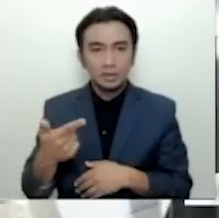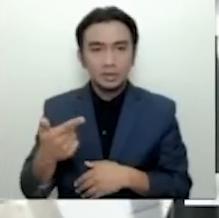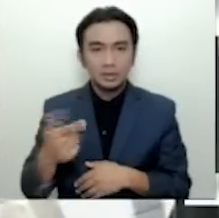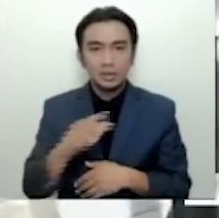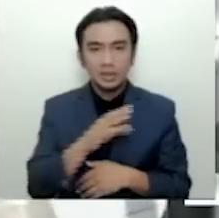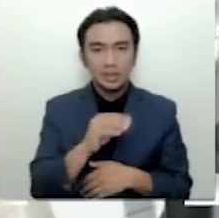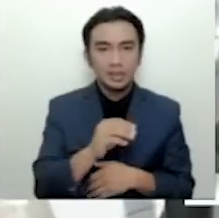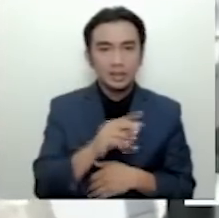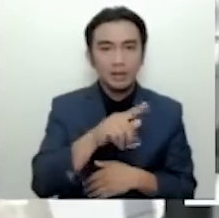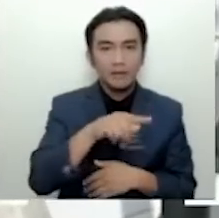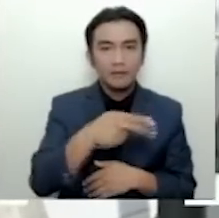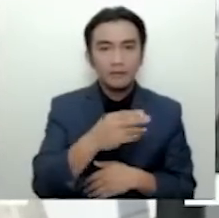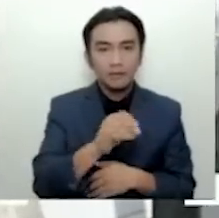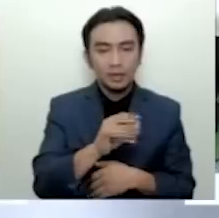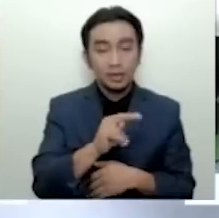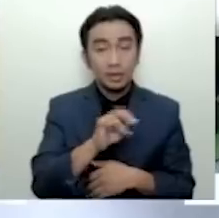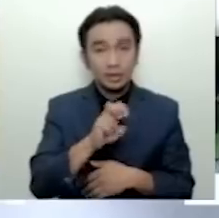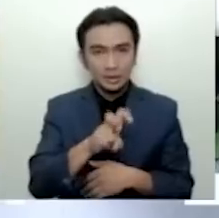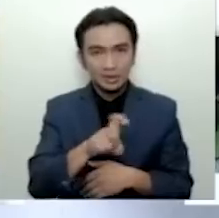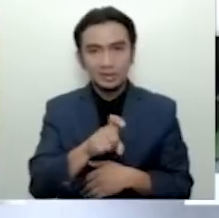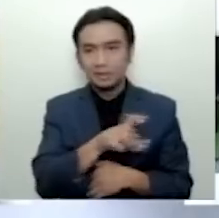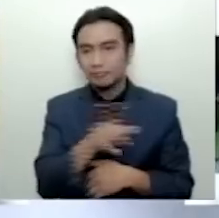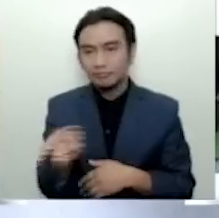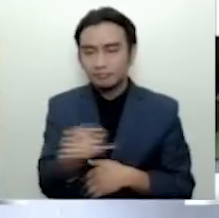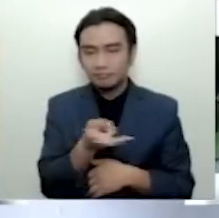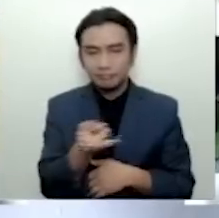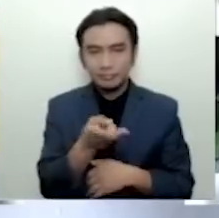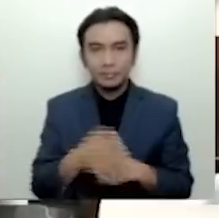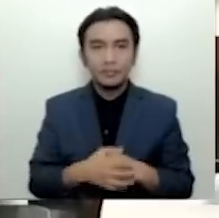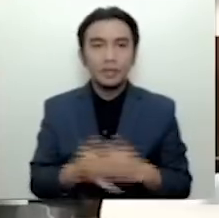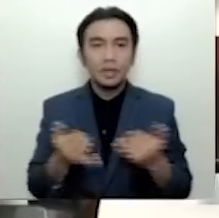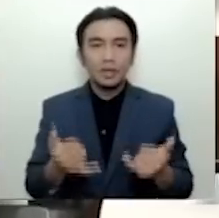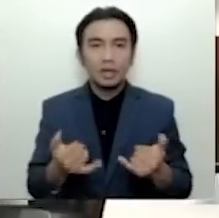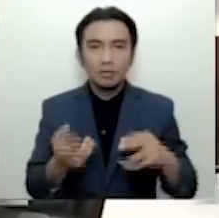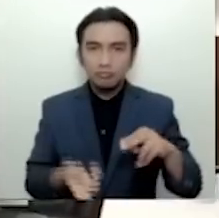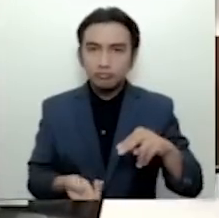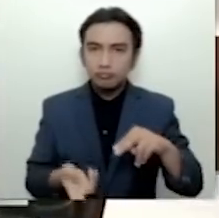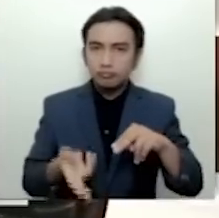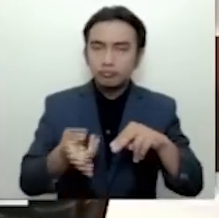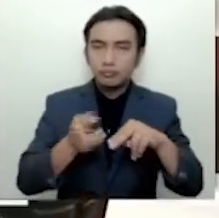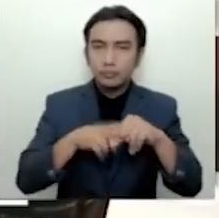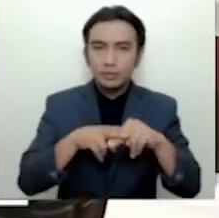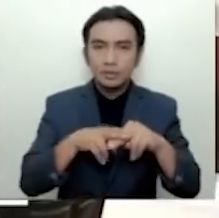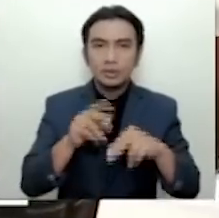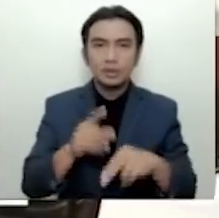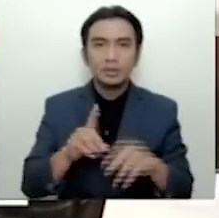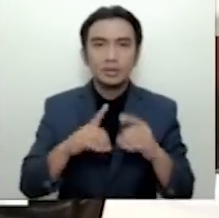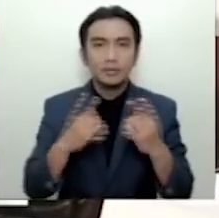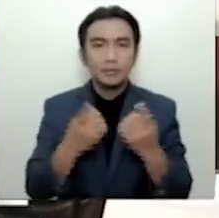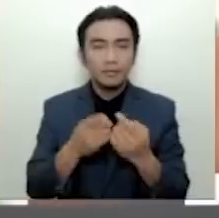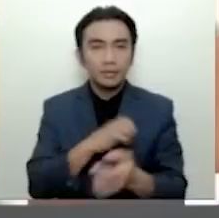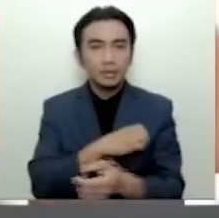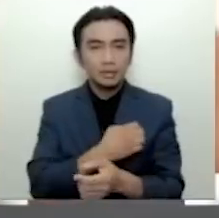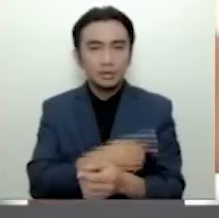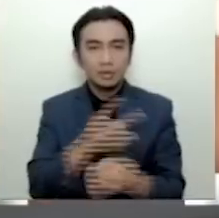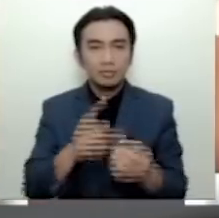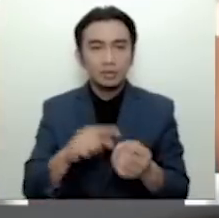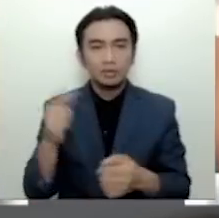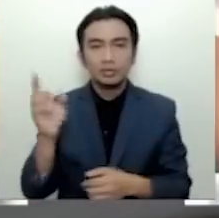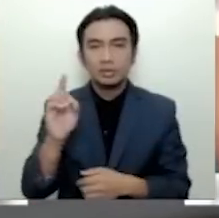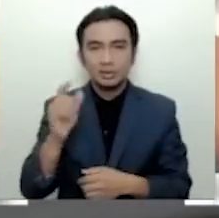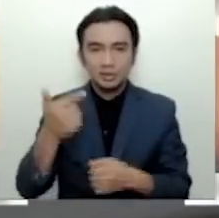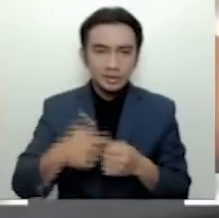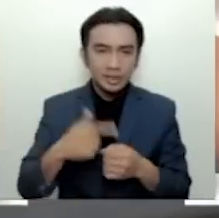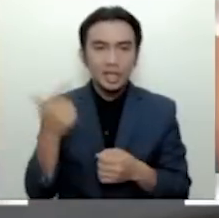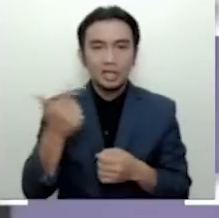Phoenix. Samantala, taas presyo naman ang nakikita ng Department of Energy sa gasolina, diesel at kerosene sa